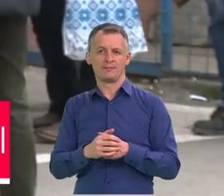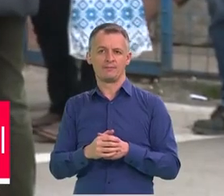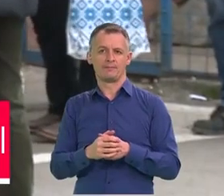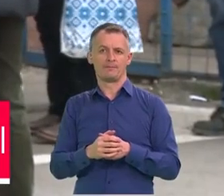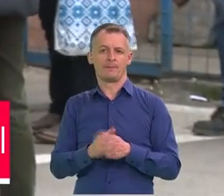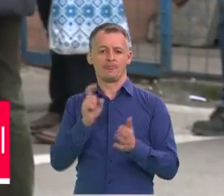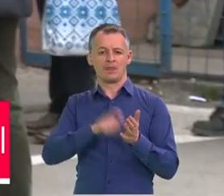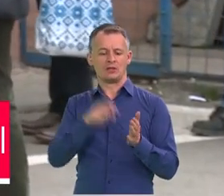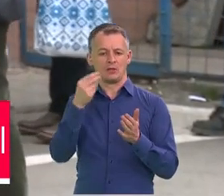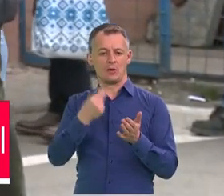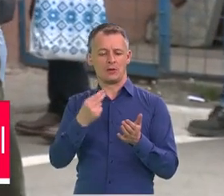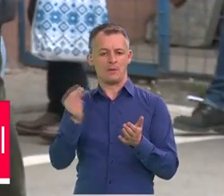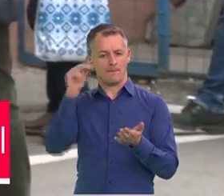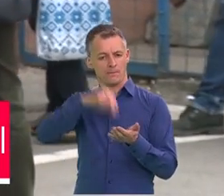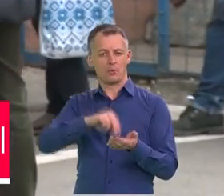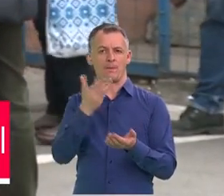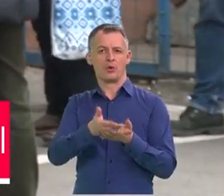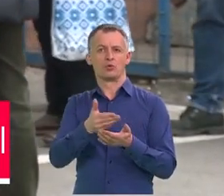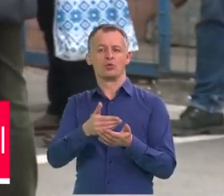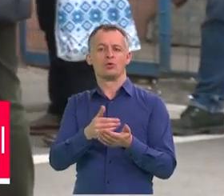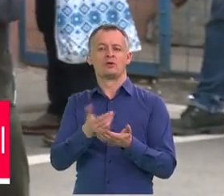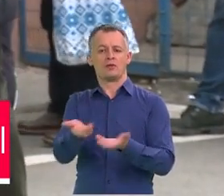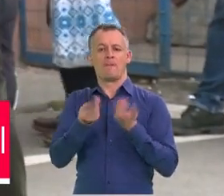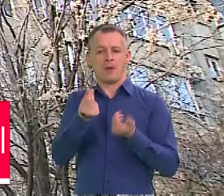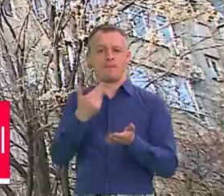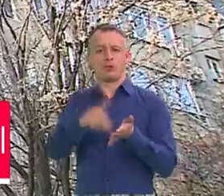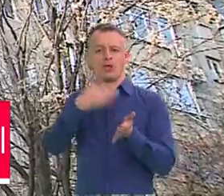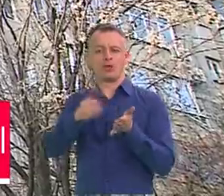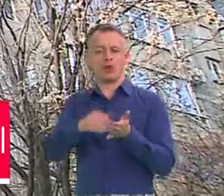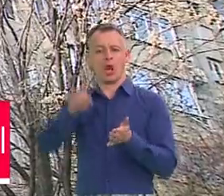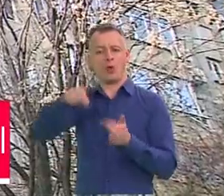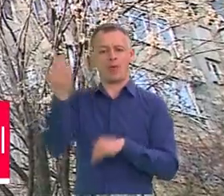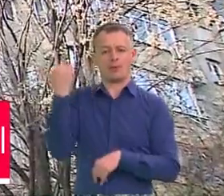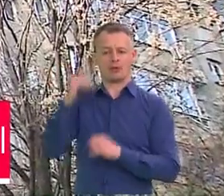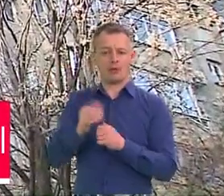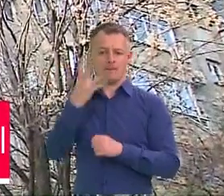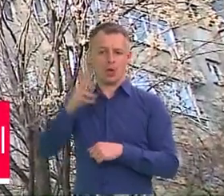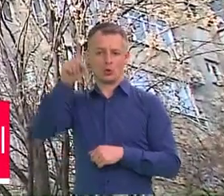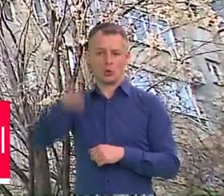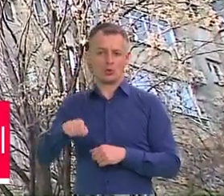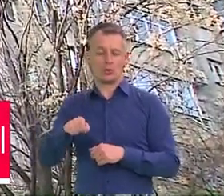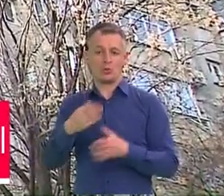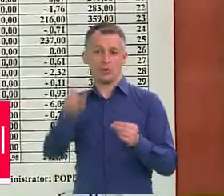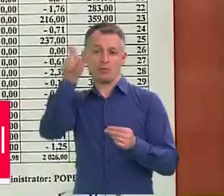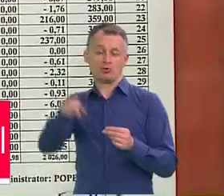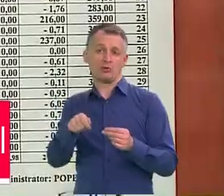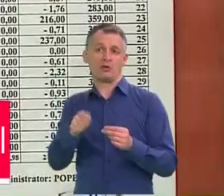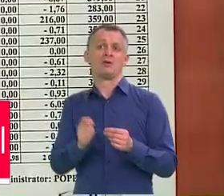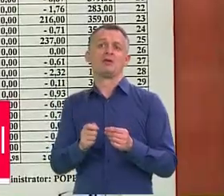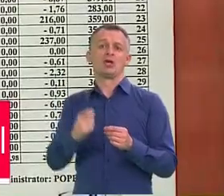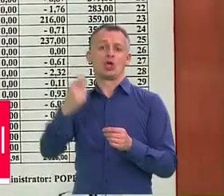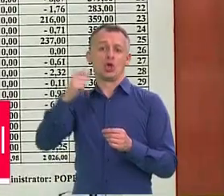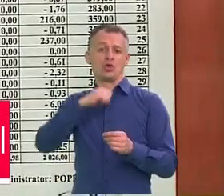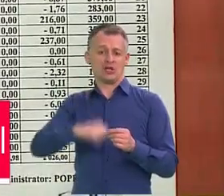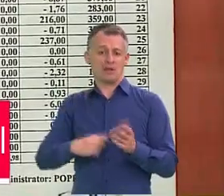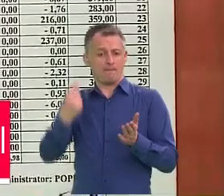Cererile se depun pentru decontarea cheltuielilor realizate în luna precedentă. Însă, de 4 luni, mulți constanțeni plătesc din banii lor întreținerea și